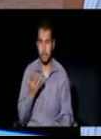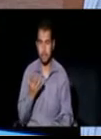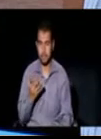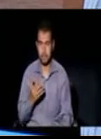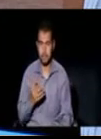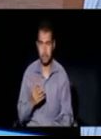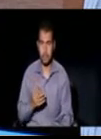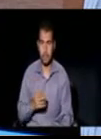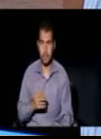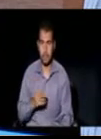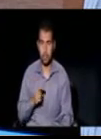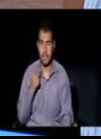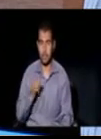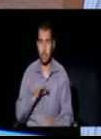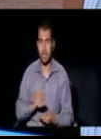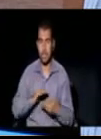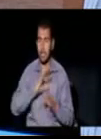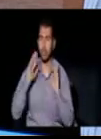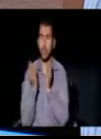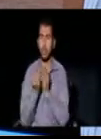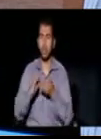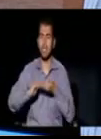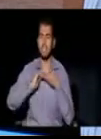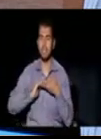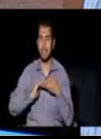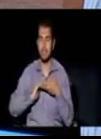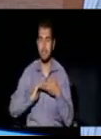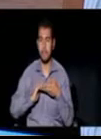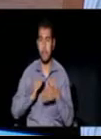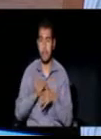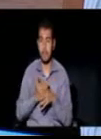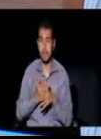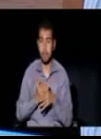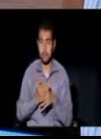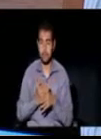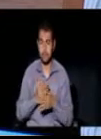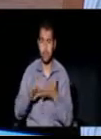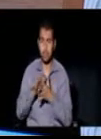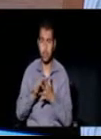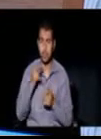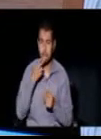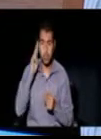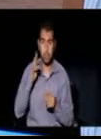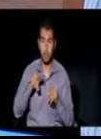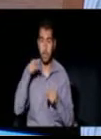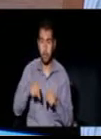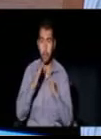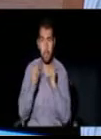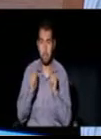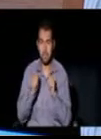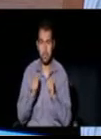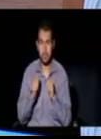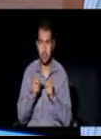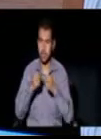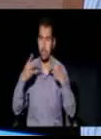اتفعلت وبشكل كبير خلاص يعني مشكله الصم في مصر اتحلت. لو ان احنا بدانا ندعمهم نعلمهم ونعلم الناس ازاي